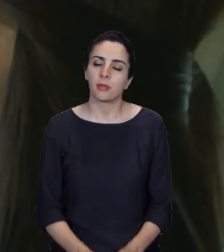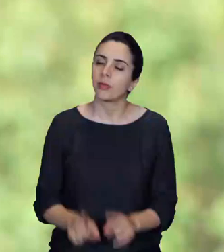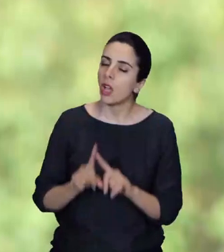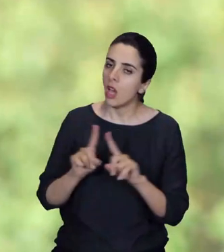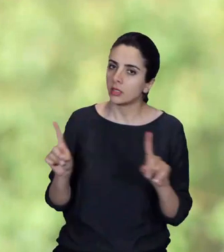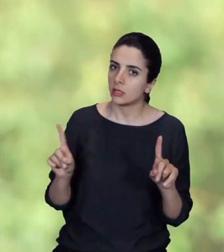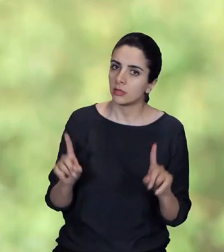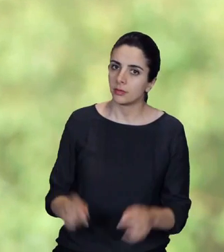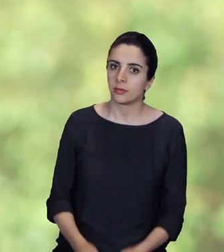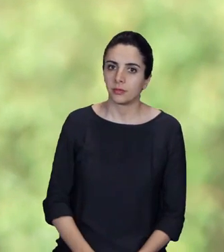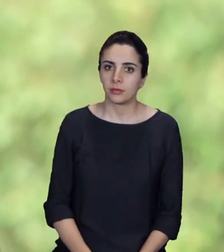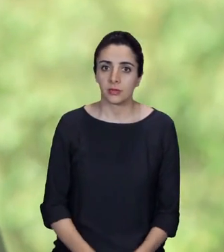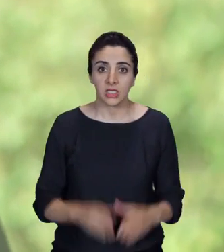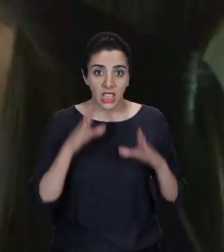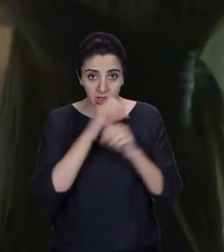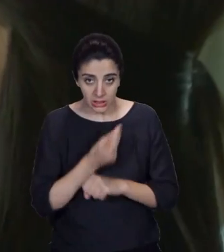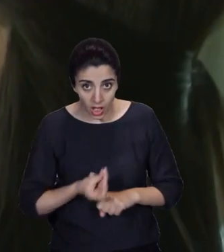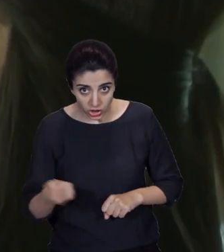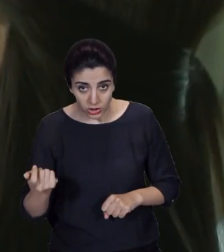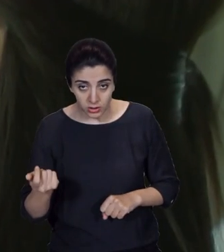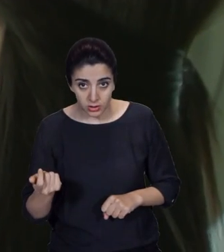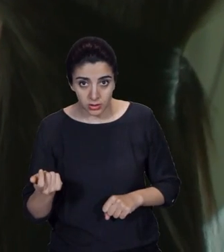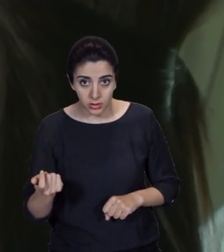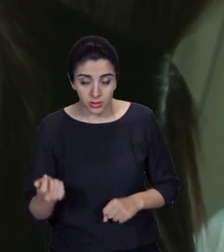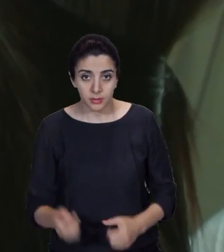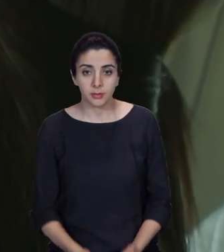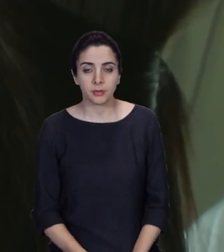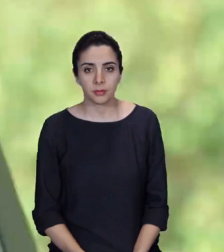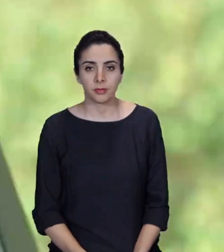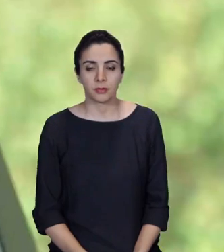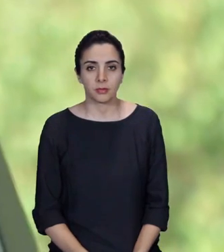Hayır. Gizli çıktın yani.